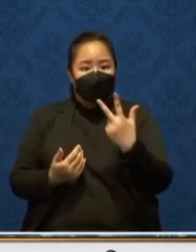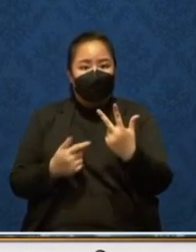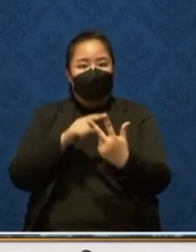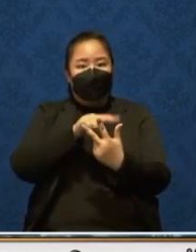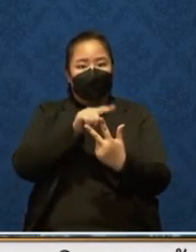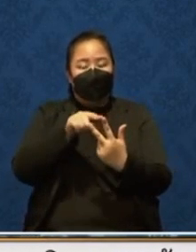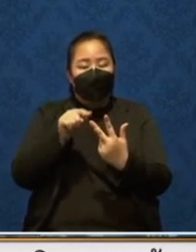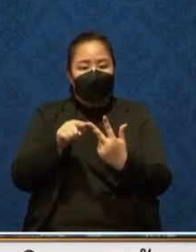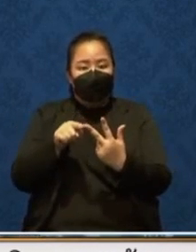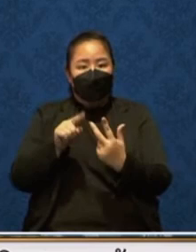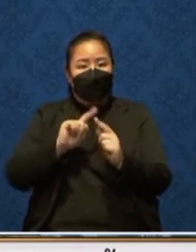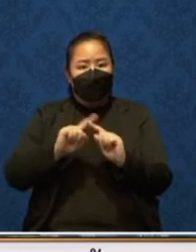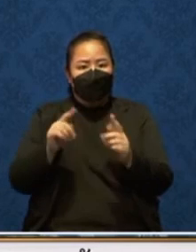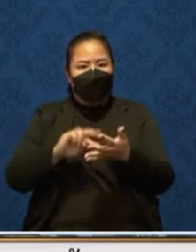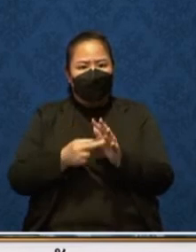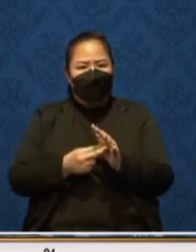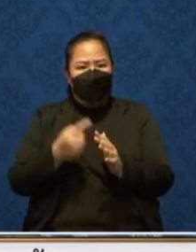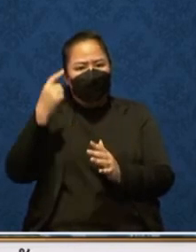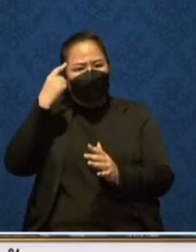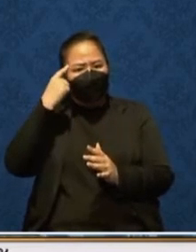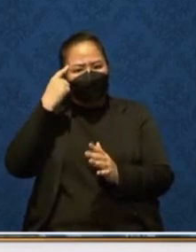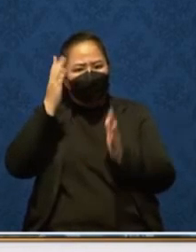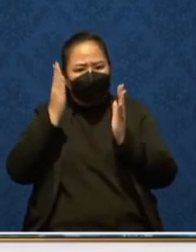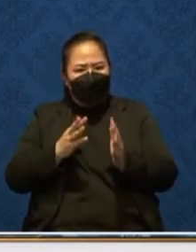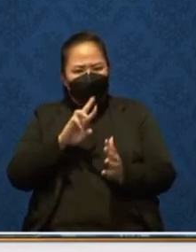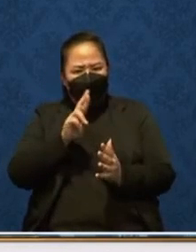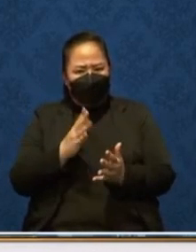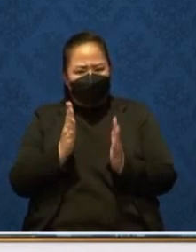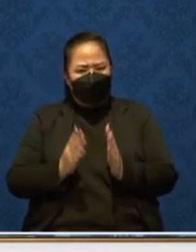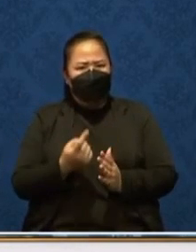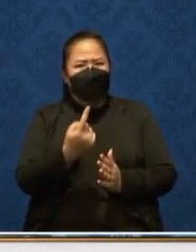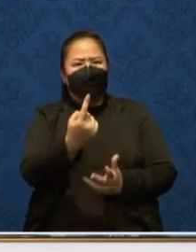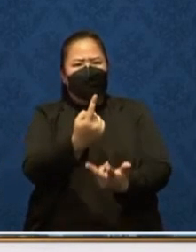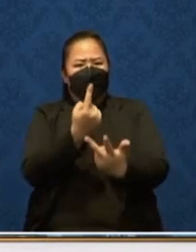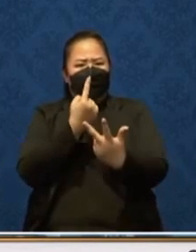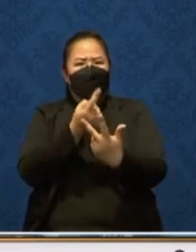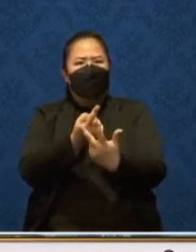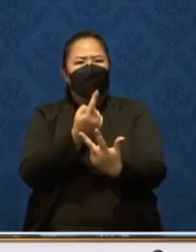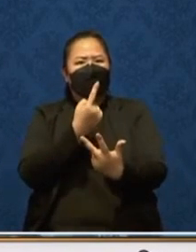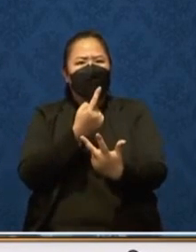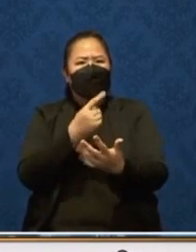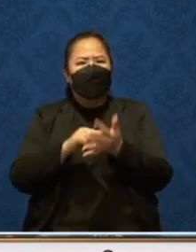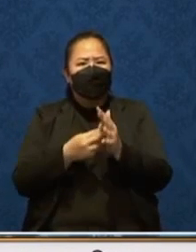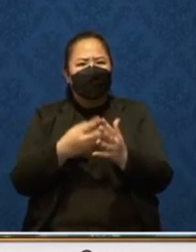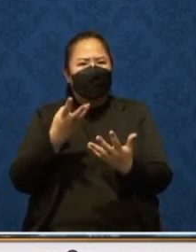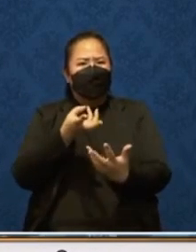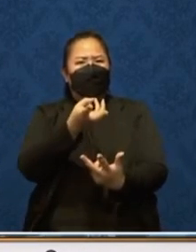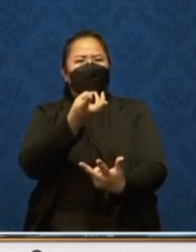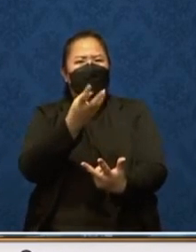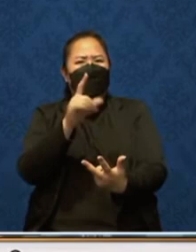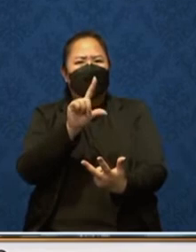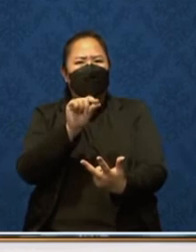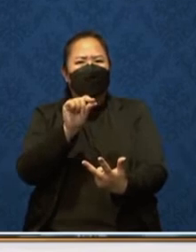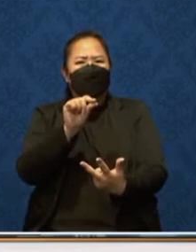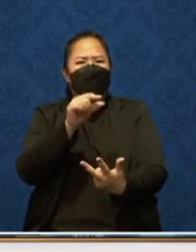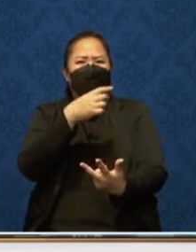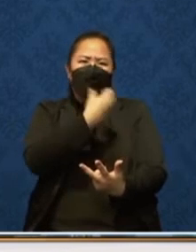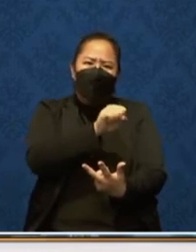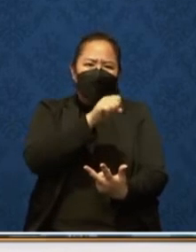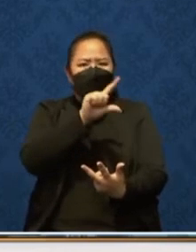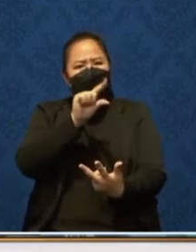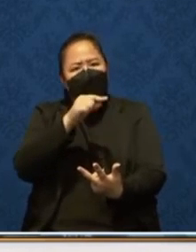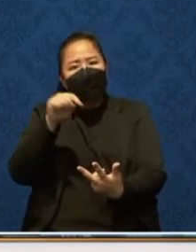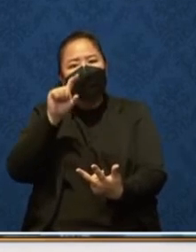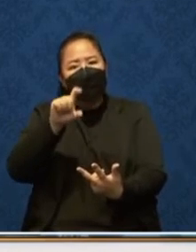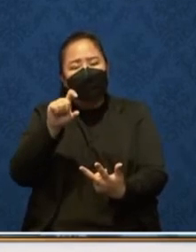แต่เบนฟิตมมอยเท่าเดียว คนมใช้มมอยเท่าเดียวอาจะเกิดเขาเรกว Induce อมานอกแ่ 10-20%เพเบนฟิต